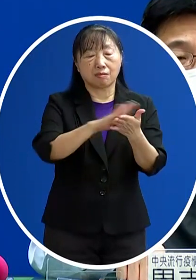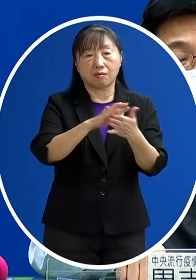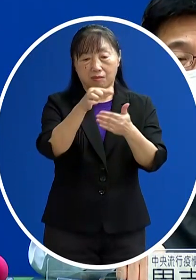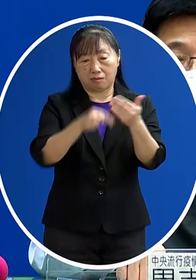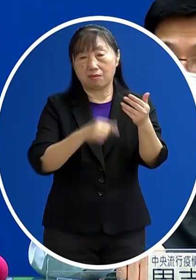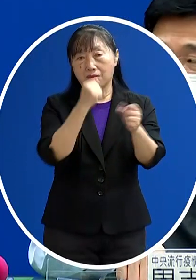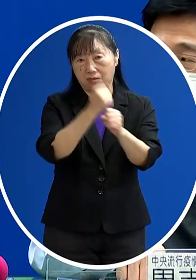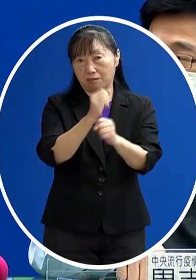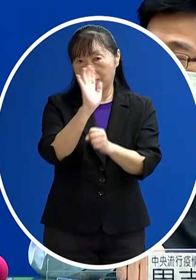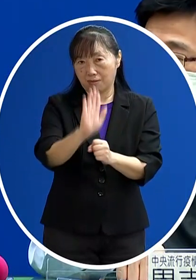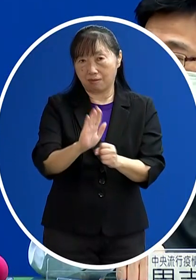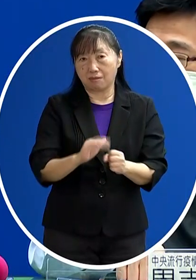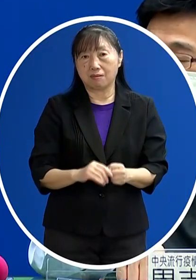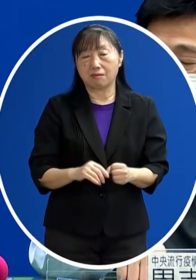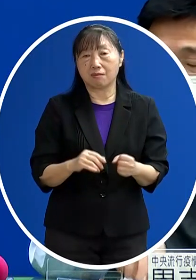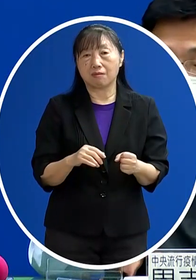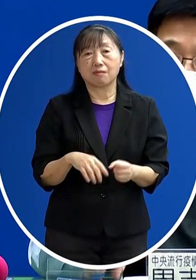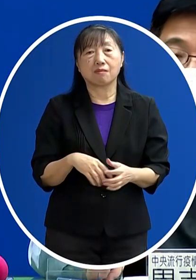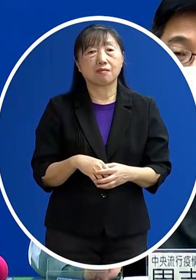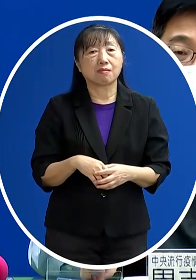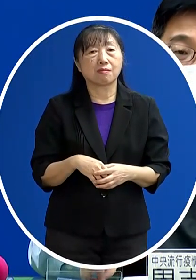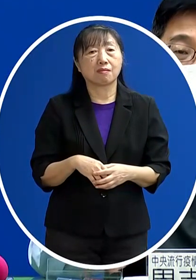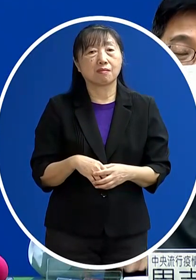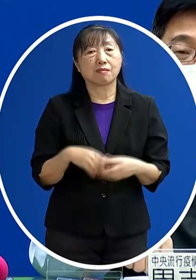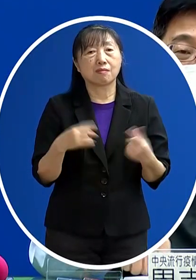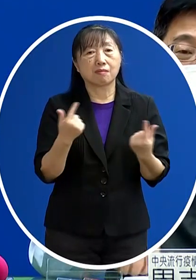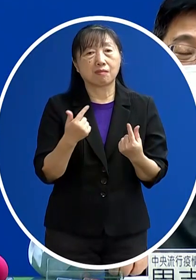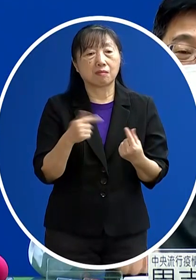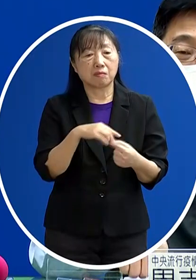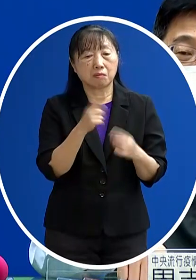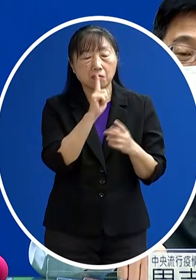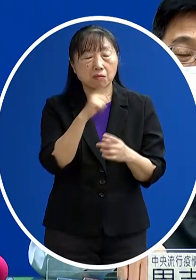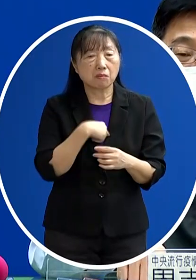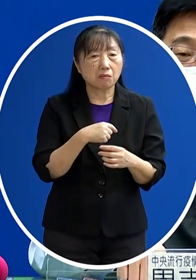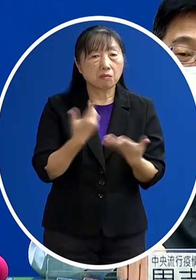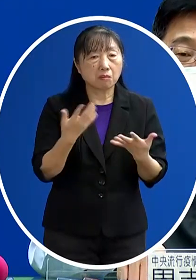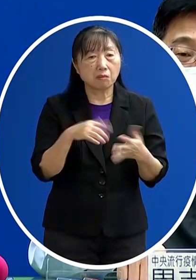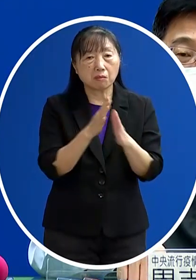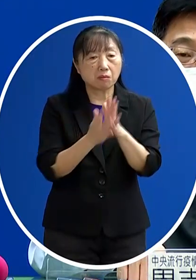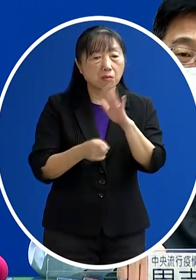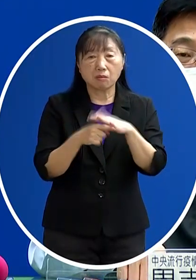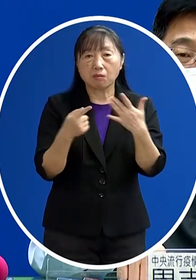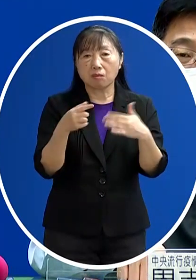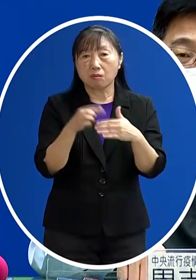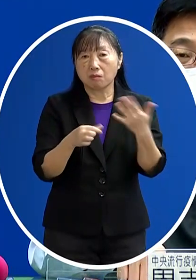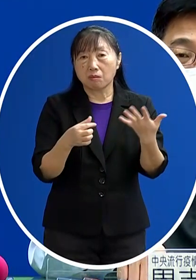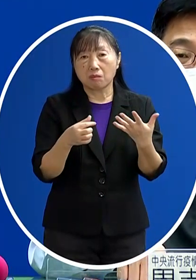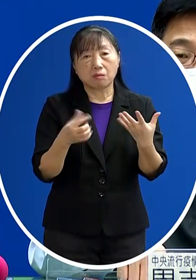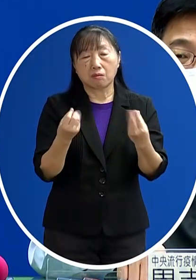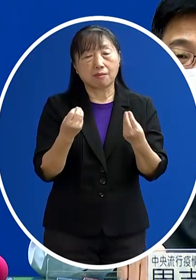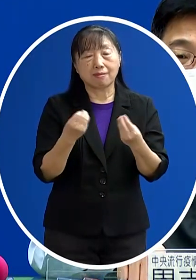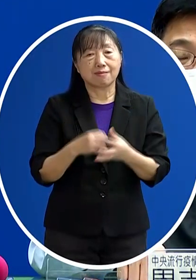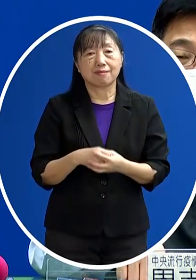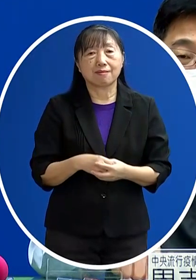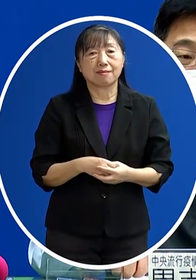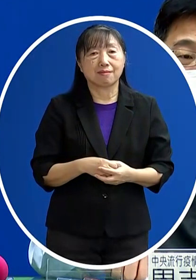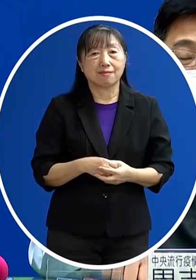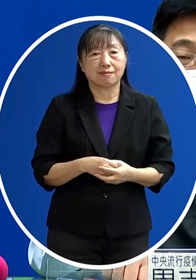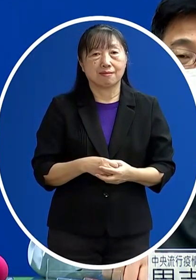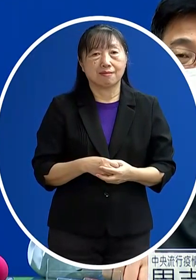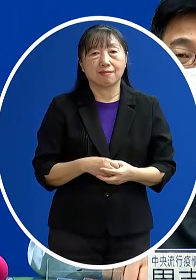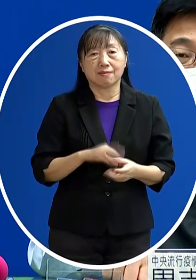一些規定那你沒有看到說有就是明顯的這樣的一個違反這個規定的一個狀況不過我們目前